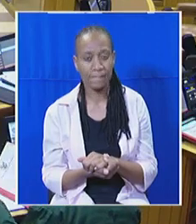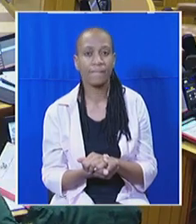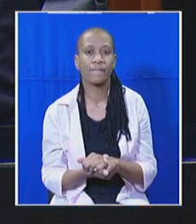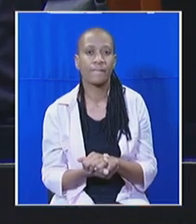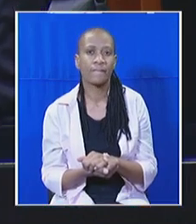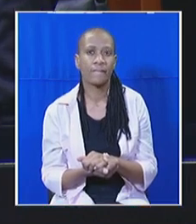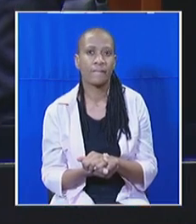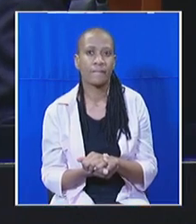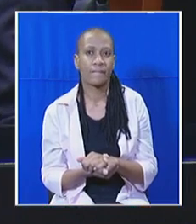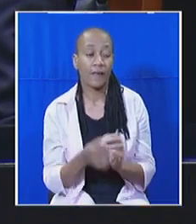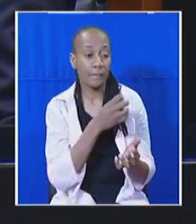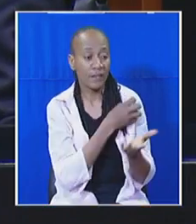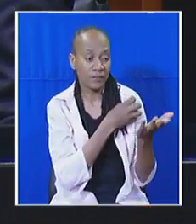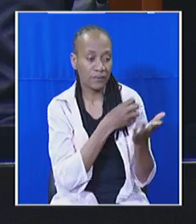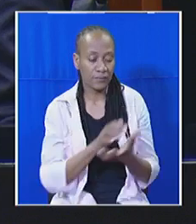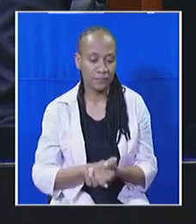Minister.